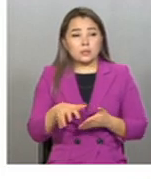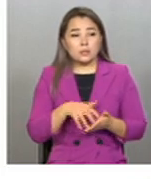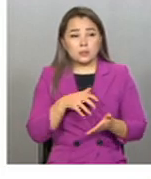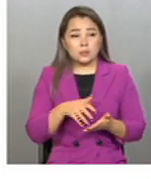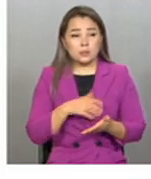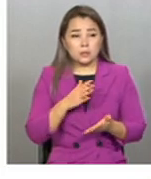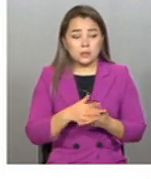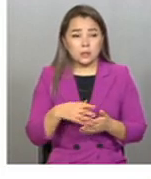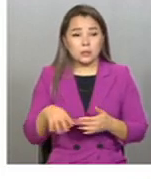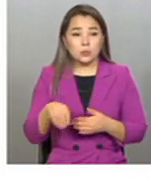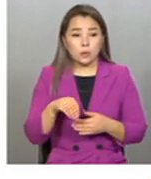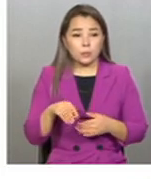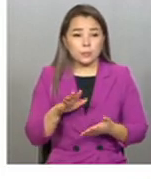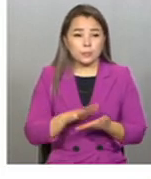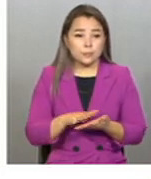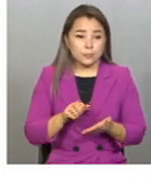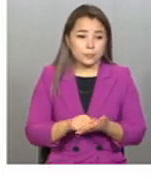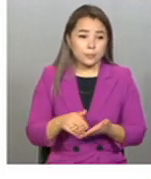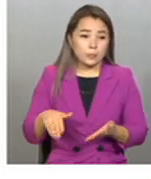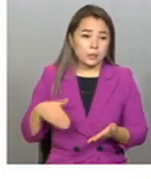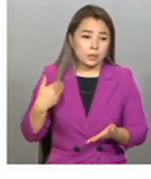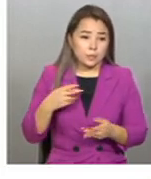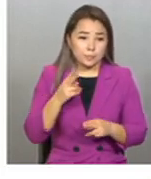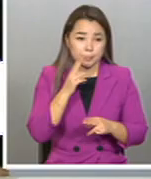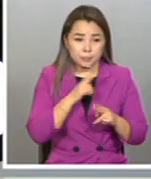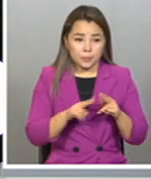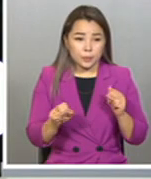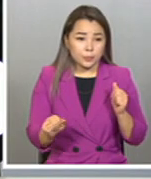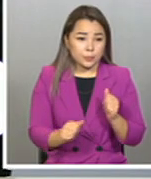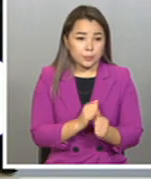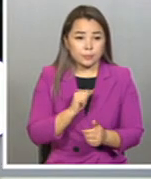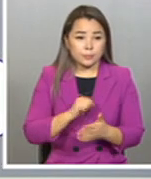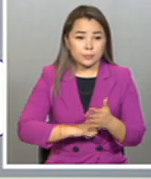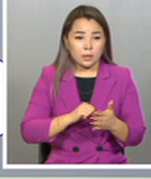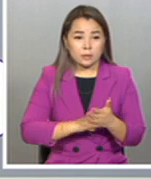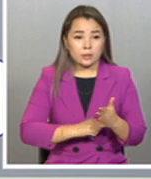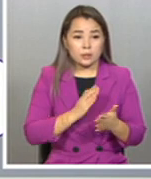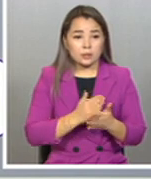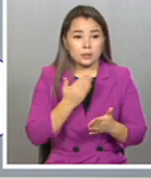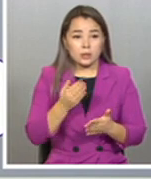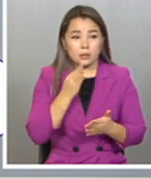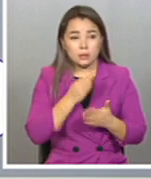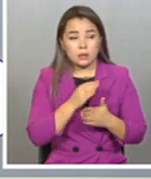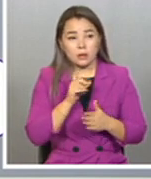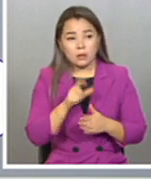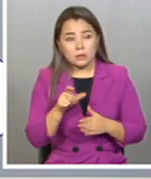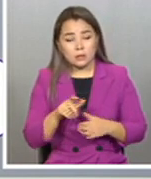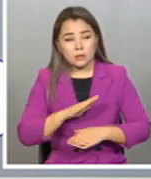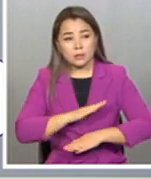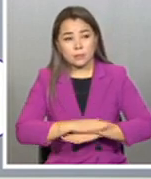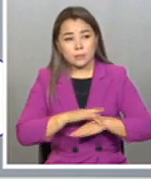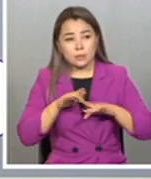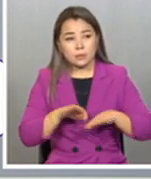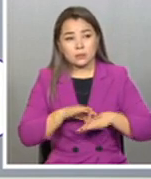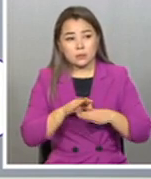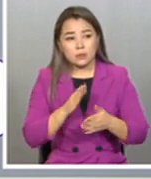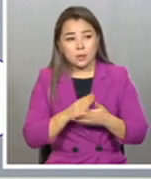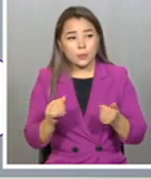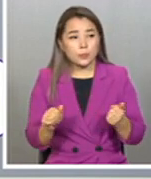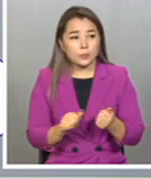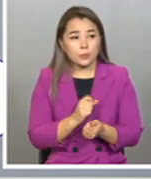эрозиясына ұшыратып, топырақтың күрт құрғауына әкеледі. Адамдардың іс-әрекетінің климатқа ықпалы. Шөлдер пайда болуы